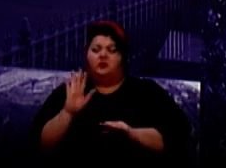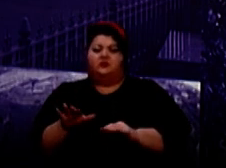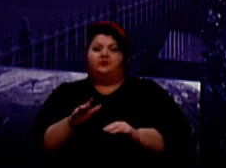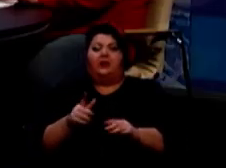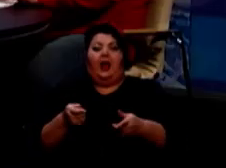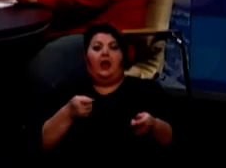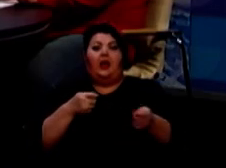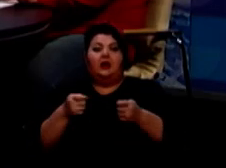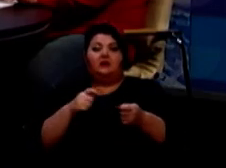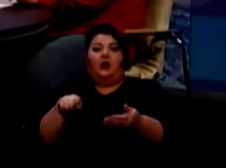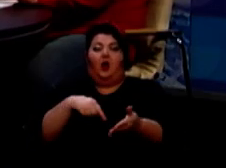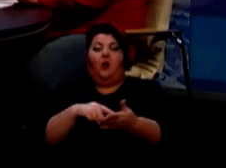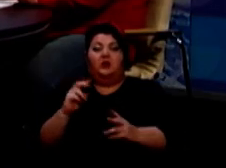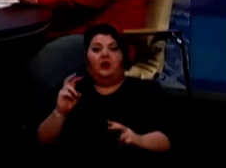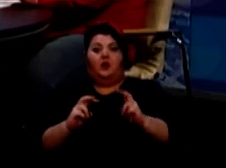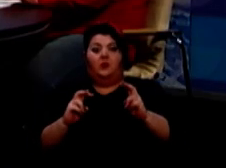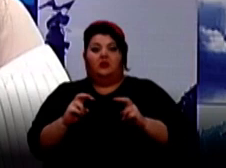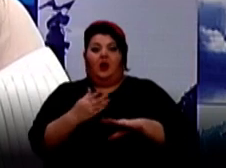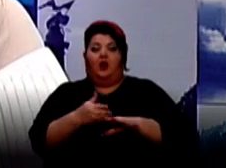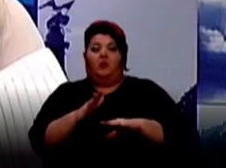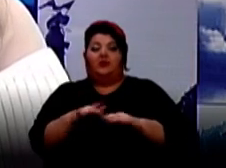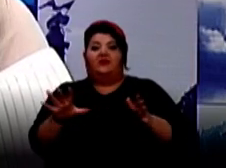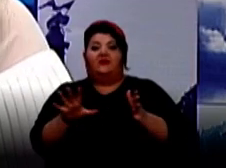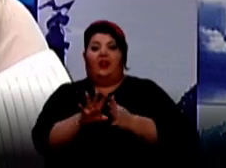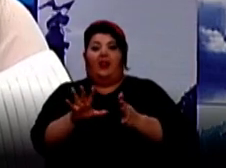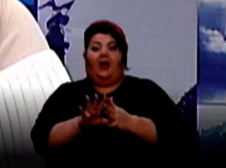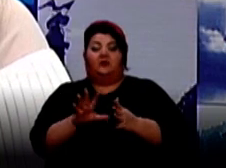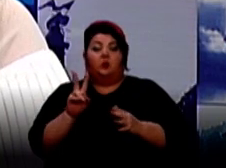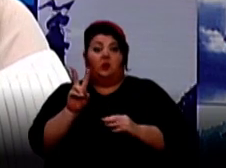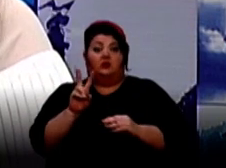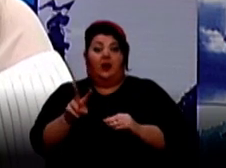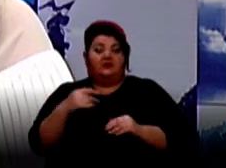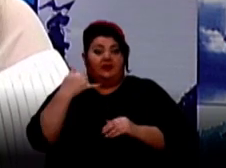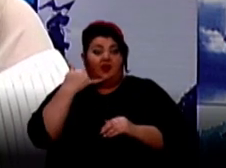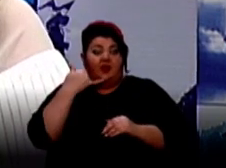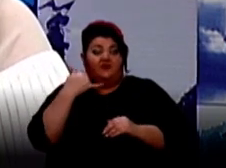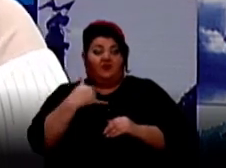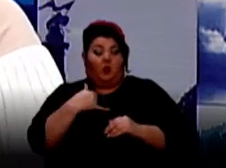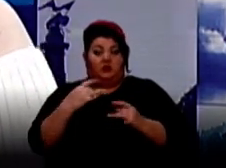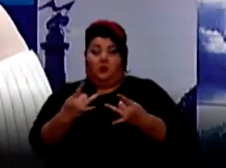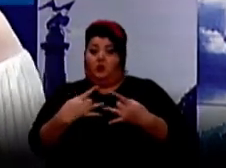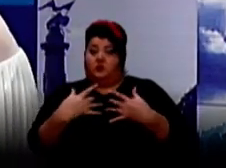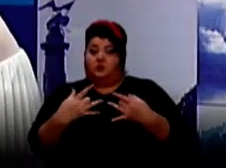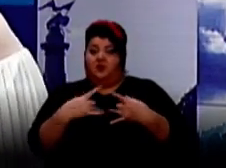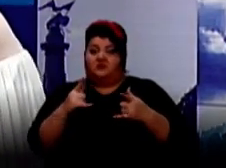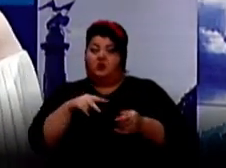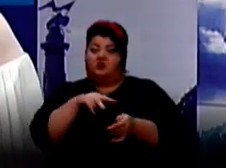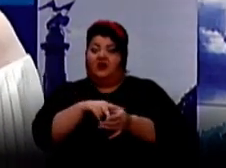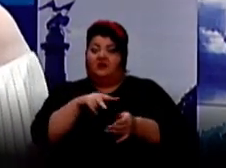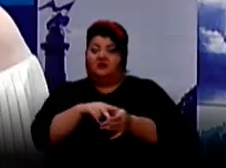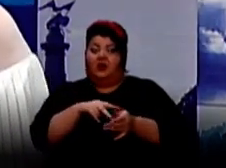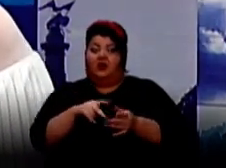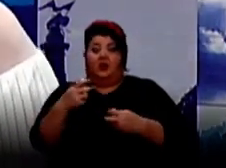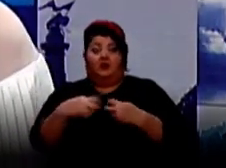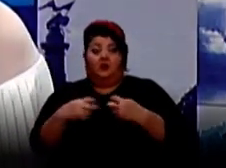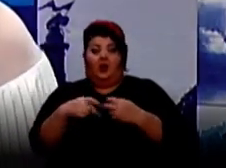комунального підприємства «Полтава Електроавтотранс» Євгеній Зайцев нам телефоном розповів, що через навантаження полтавські тролейбуси виходять з ладу,